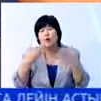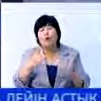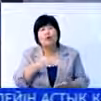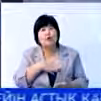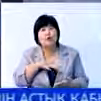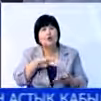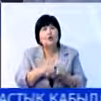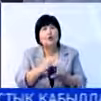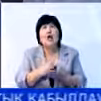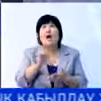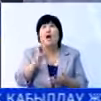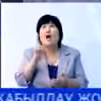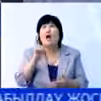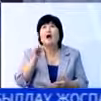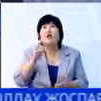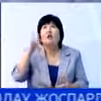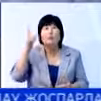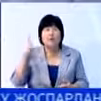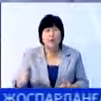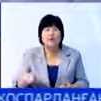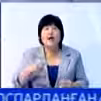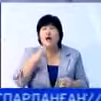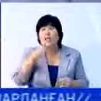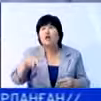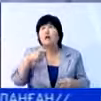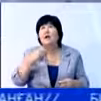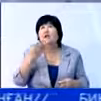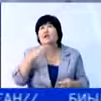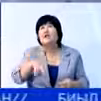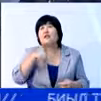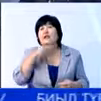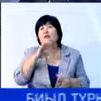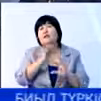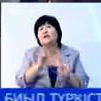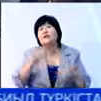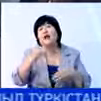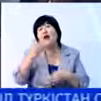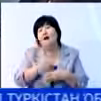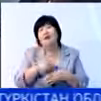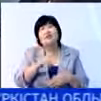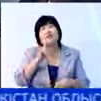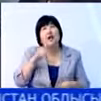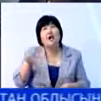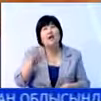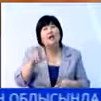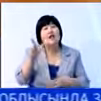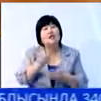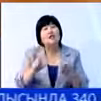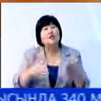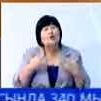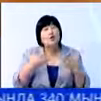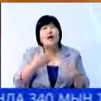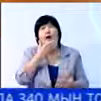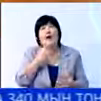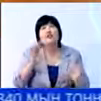орын алды. Ақын болмысы жайлы әдемі әңгімелер мен жылы лебіздермен өрнектелген кеште жастар жыр жолдарын оқыды.